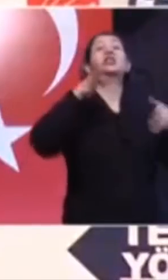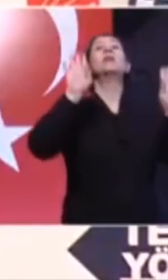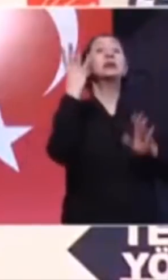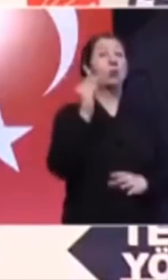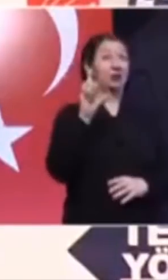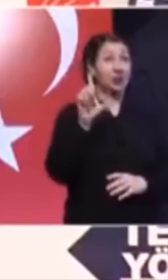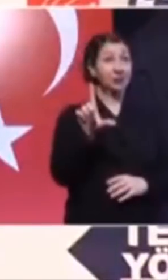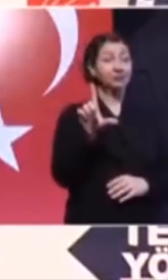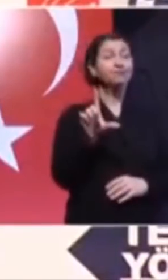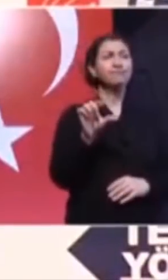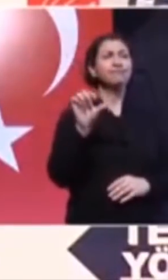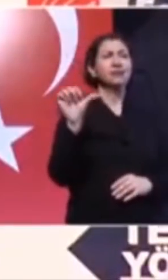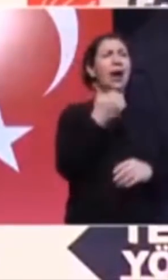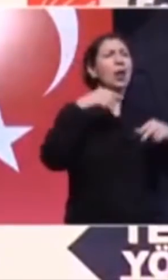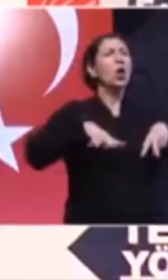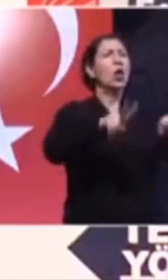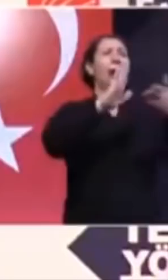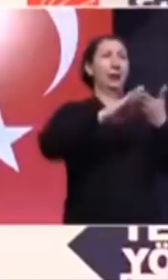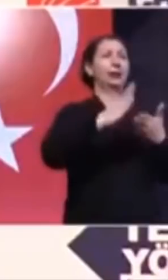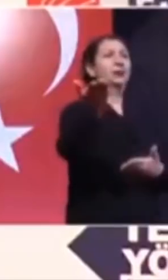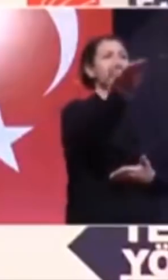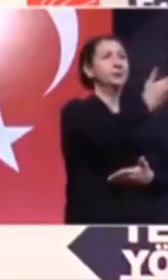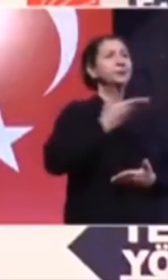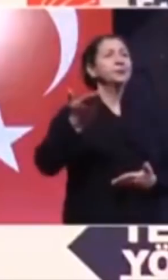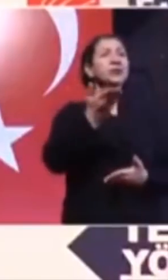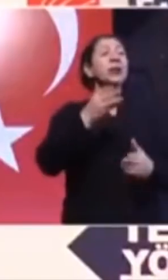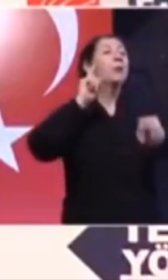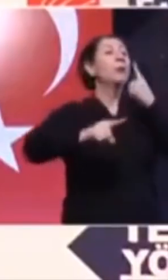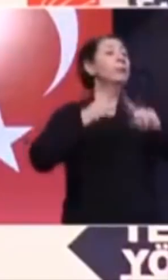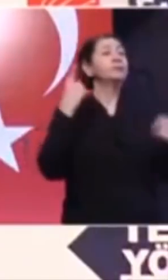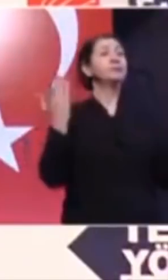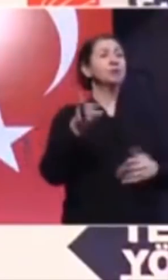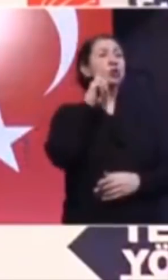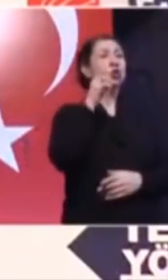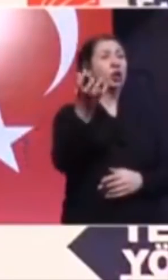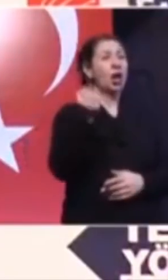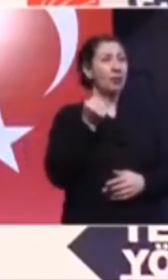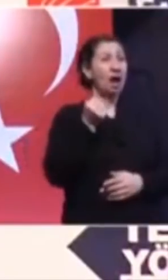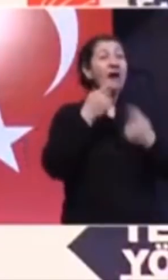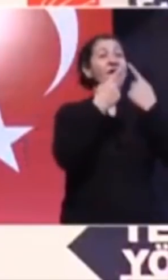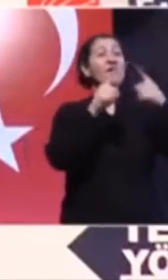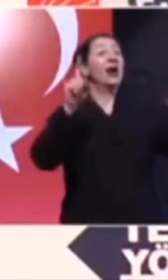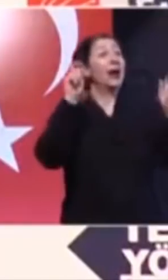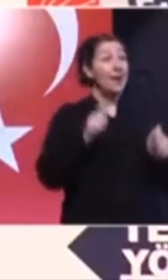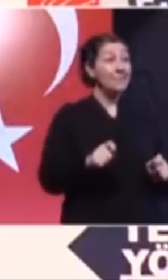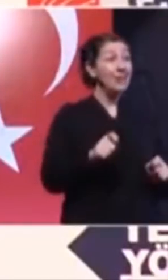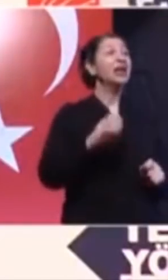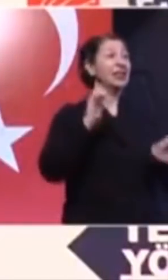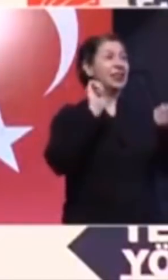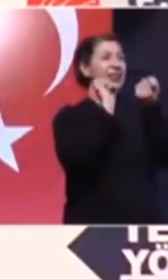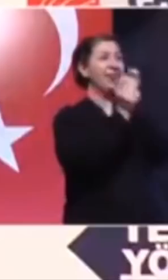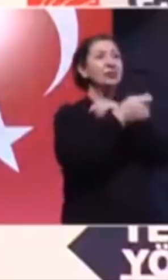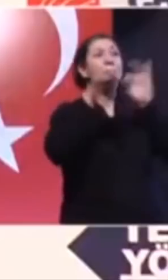olmalı. Değerli yol arkadaşlarım, siyaset sonuç alma, fark yaratma ve